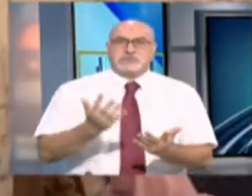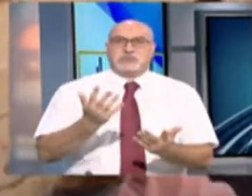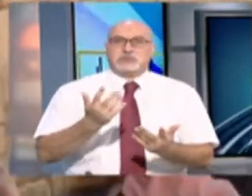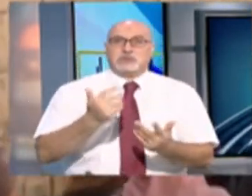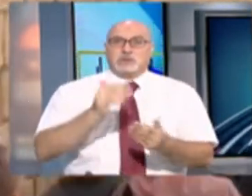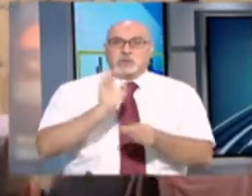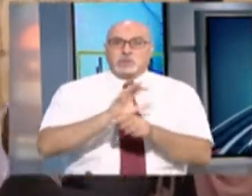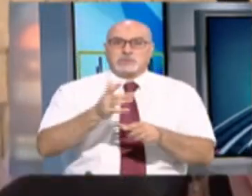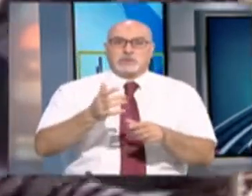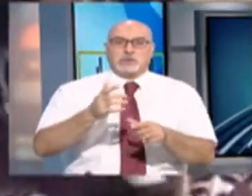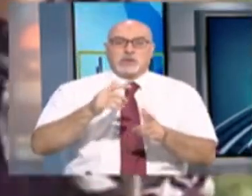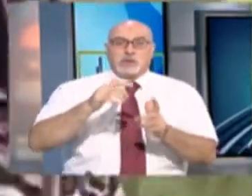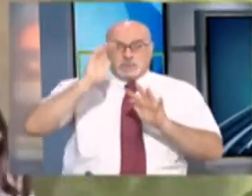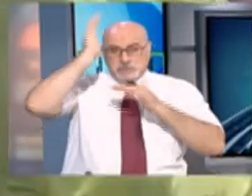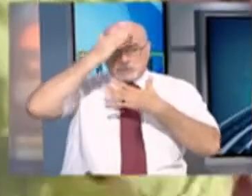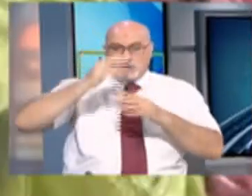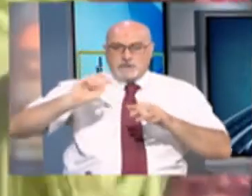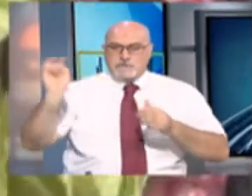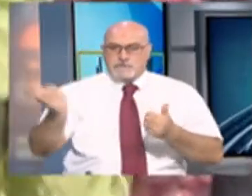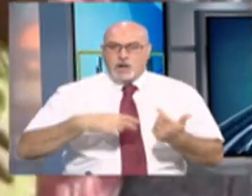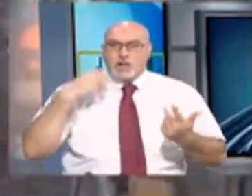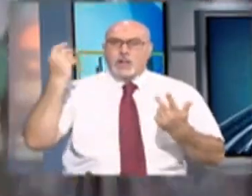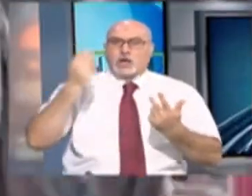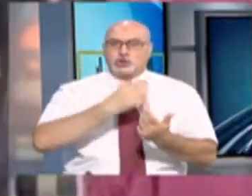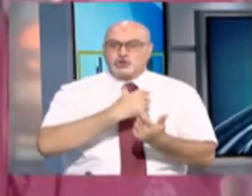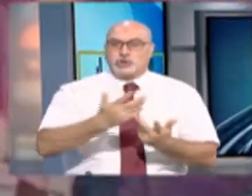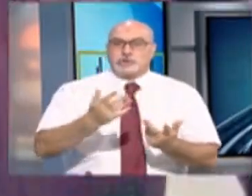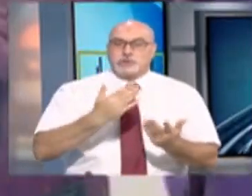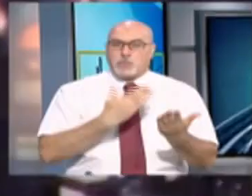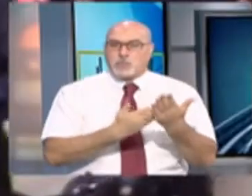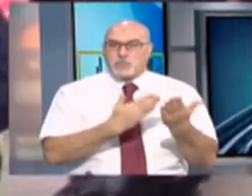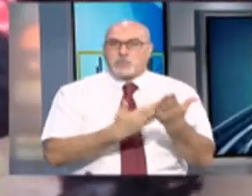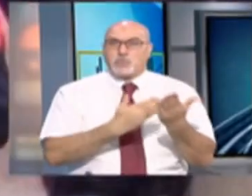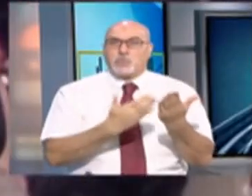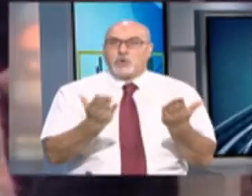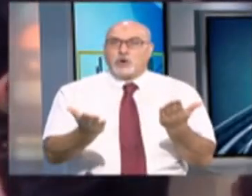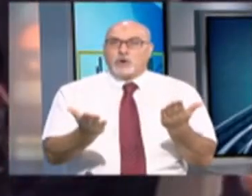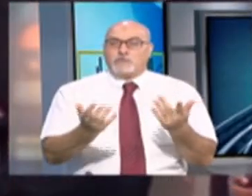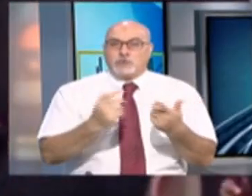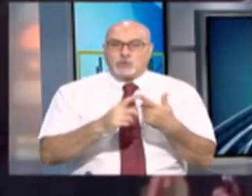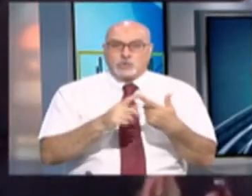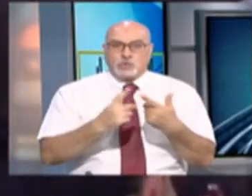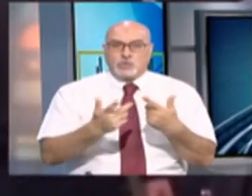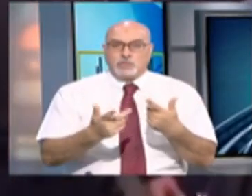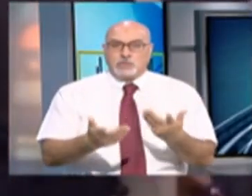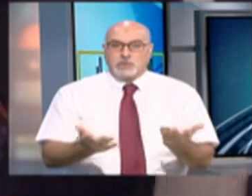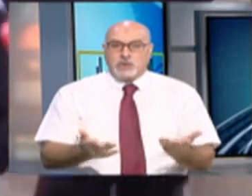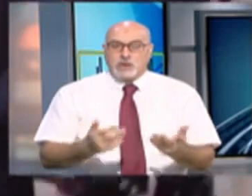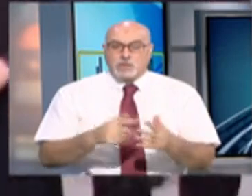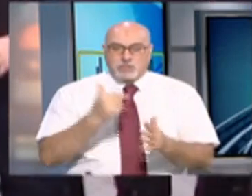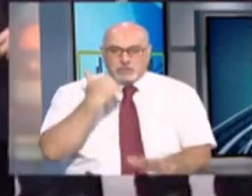الصحراء الغربية من قمع ونهب لمقدراتها، لخير دليل على جلل المصاب فما